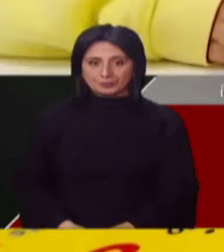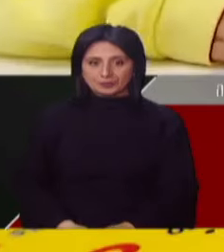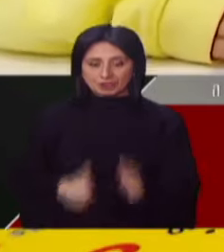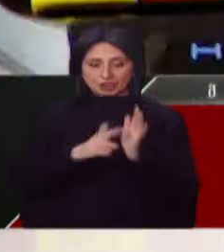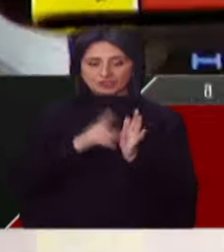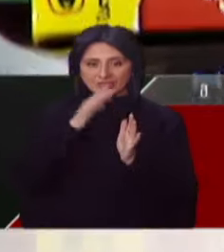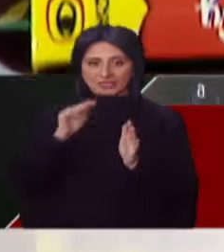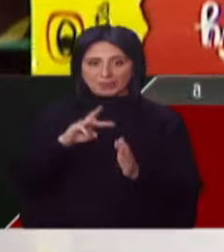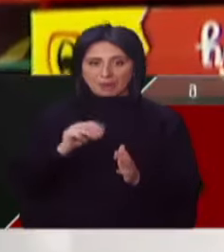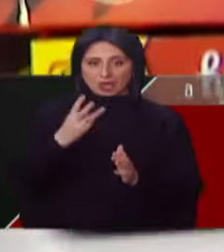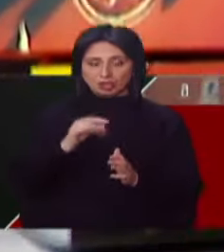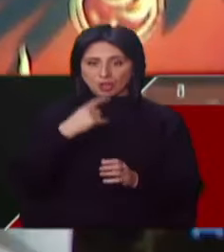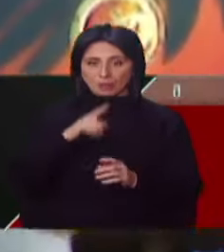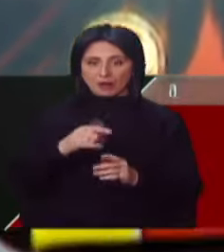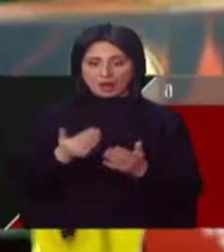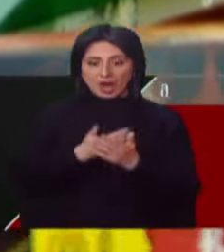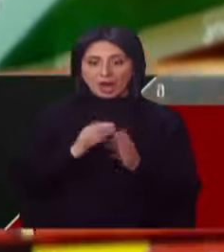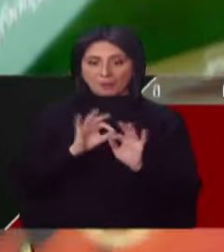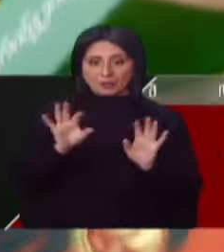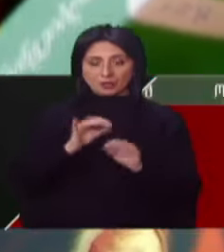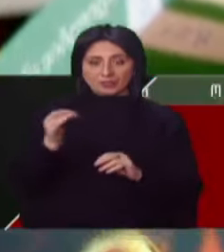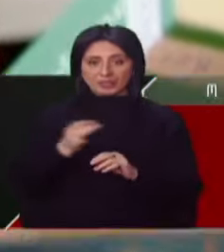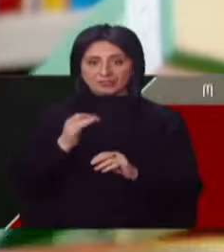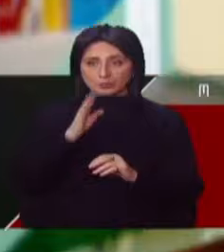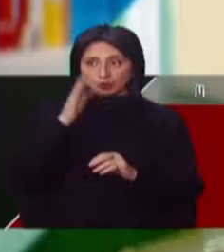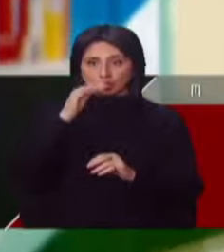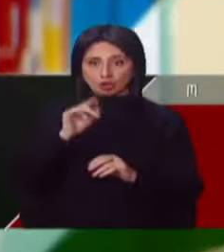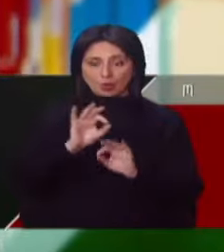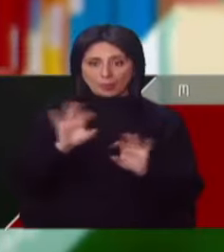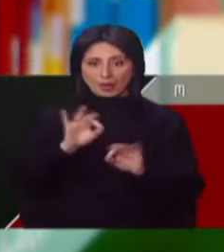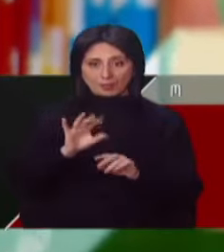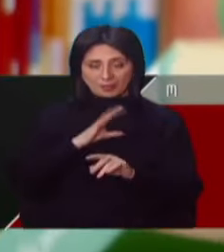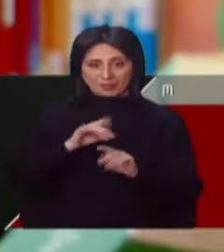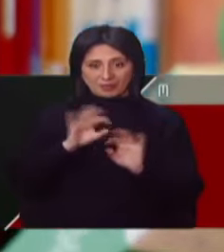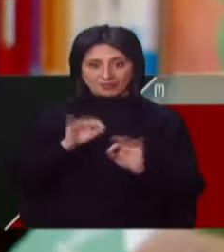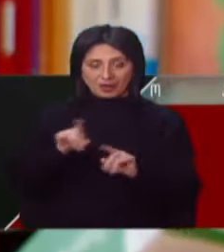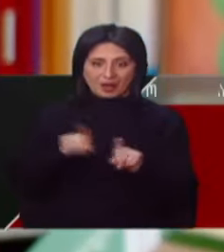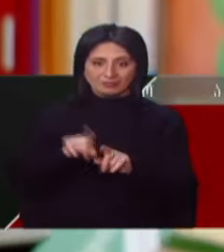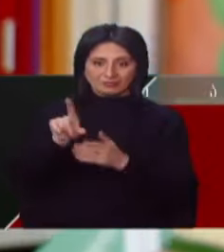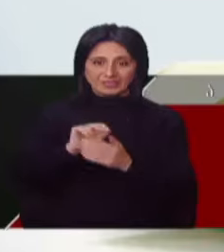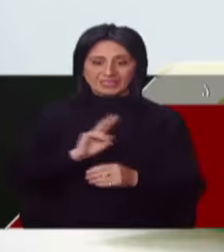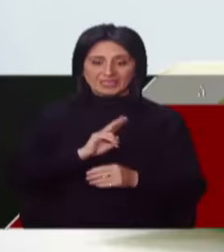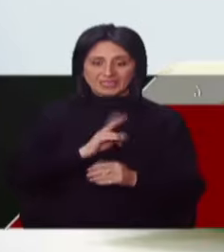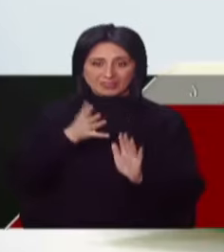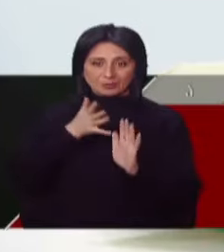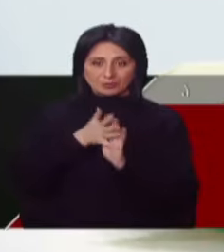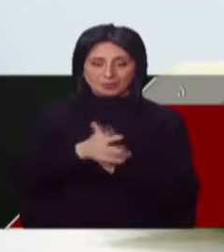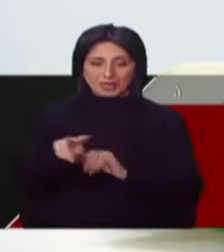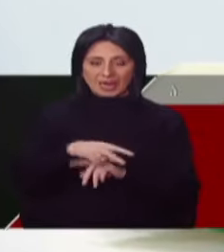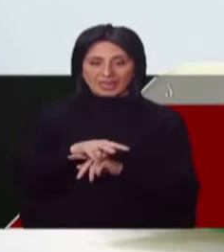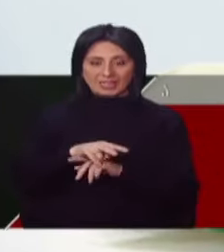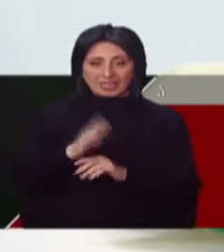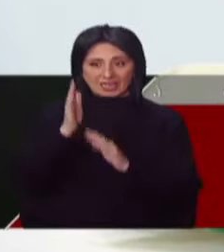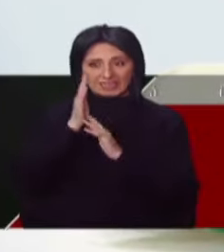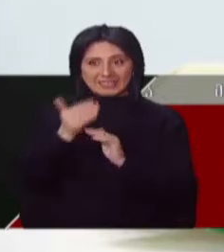შვიდი წლის მაშო ამბობს, რომ ამბის თხრობისადმი ინტერესი მშობლებმა გაუჩინეს და მისი ასეთი სიყვარული ლიტერატურისადმი ძილის